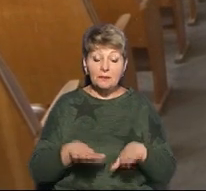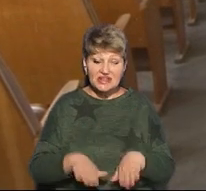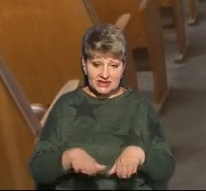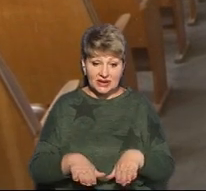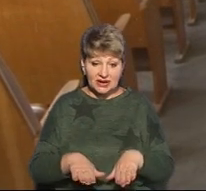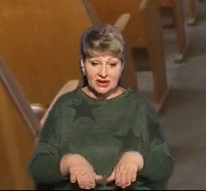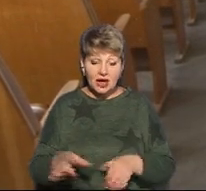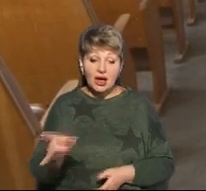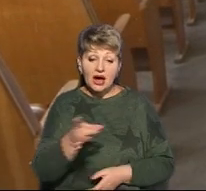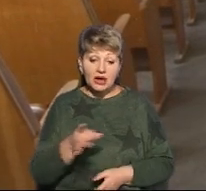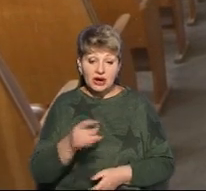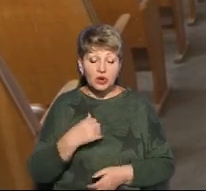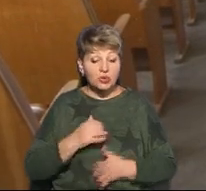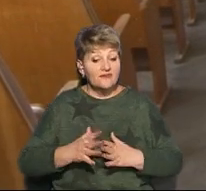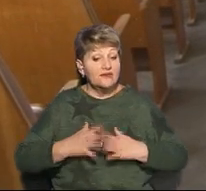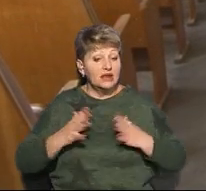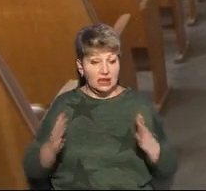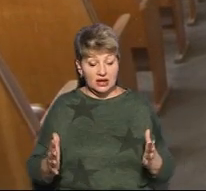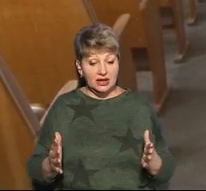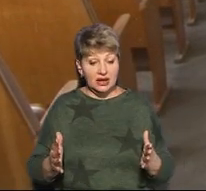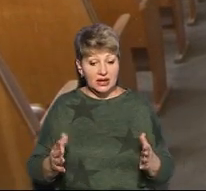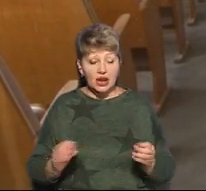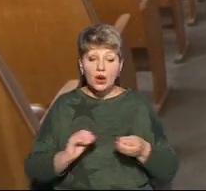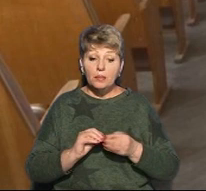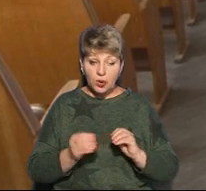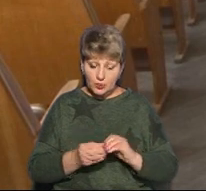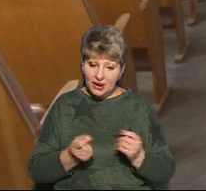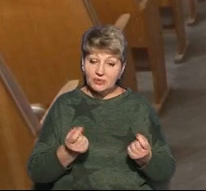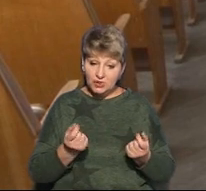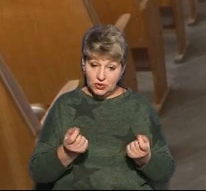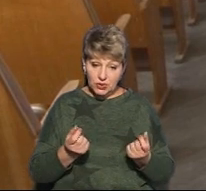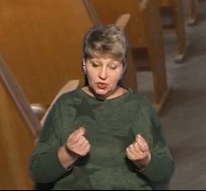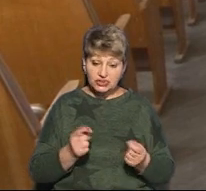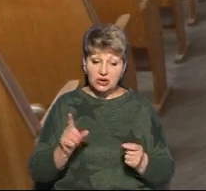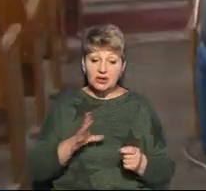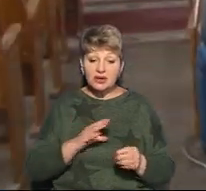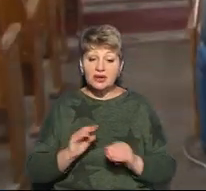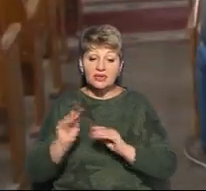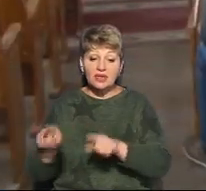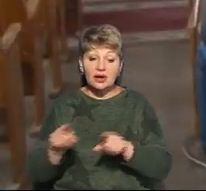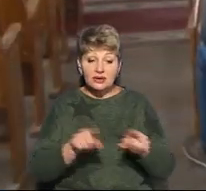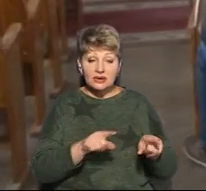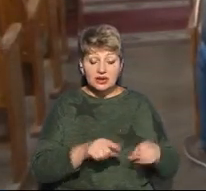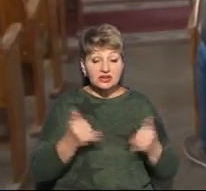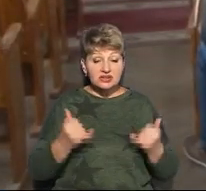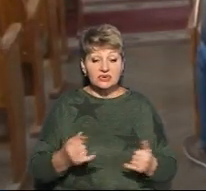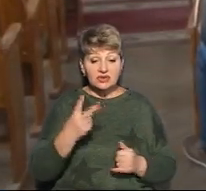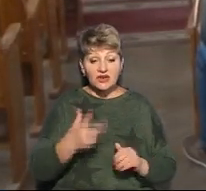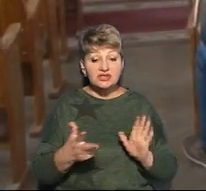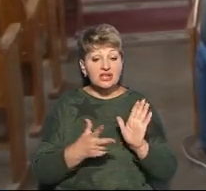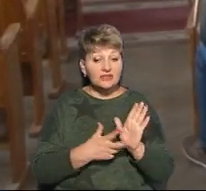міських. Район у нас дуже великий, проблемний трошки, тому що він розкиданий. Сьогодні вже у нас